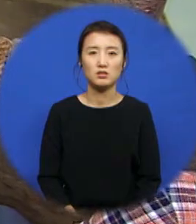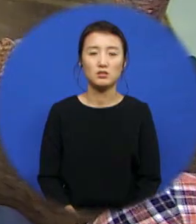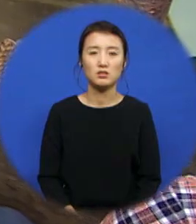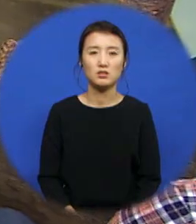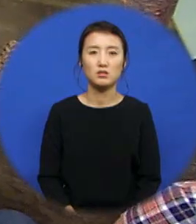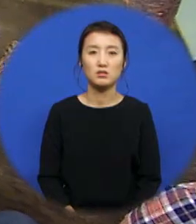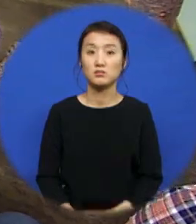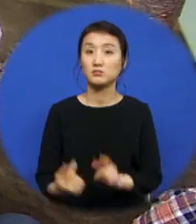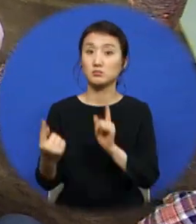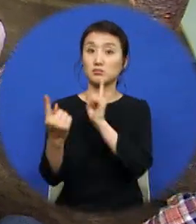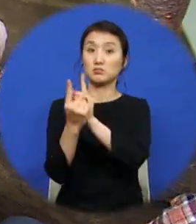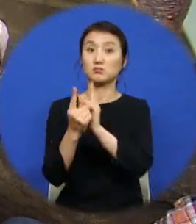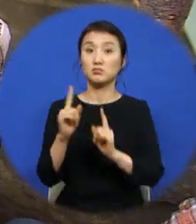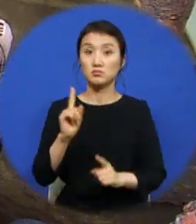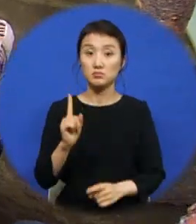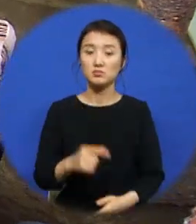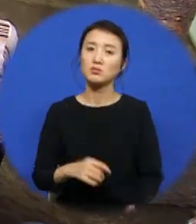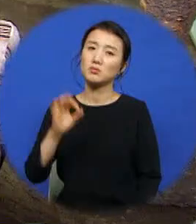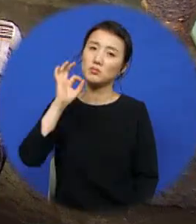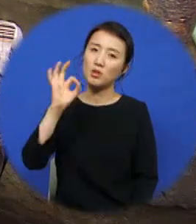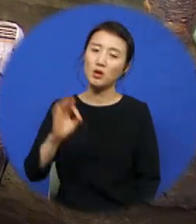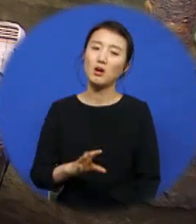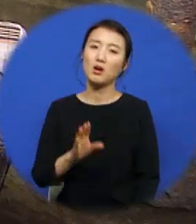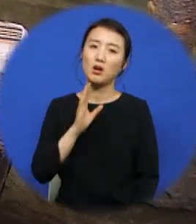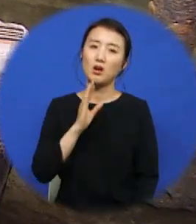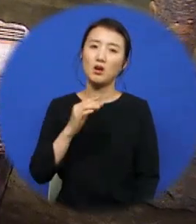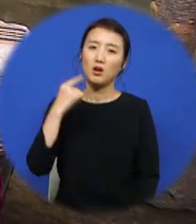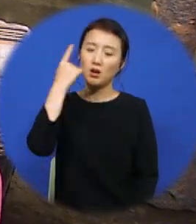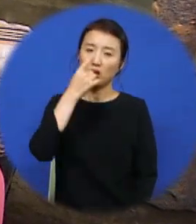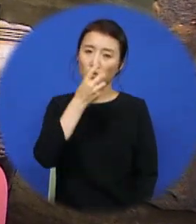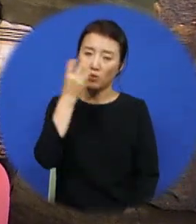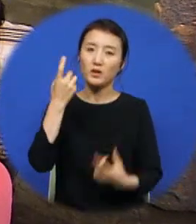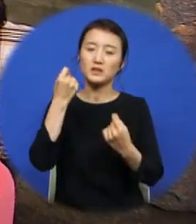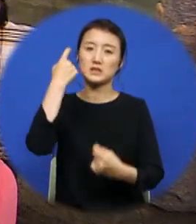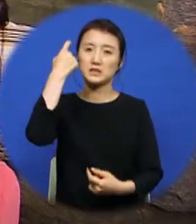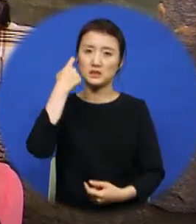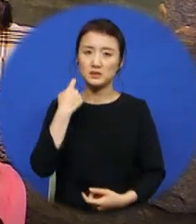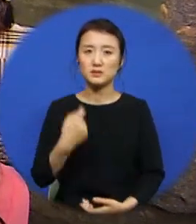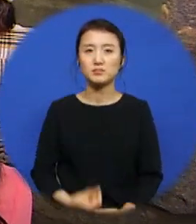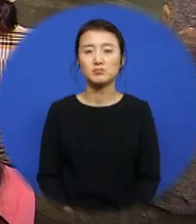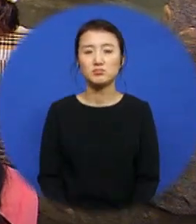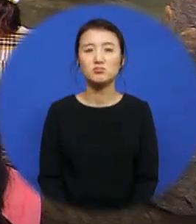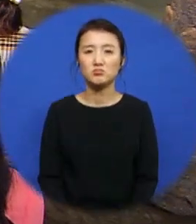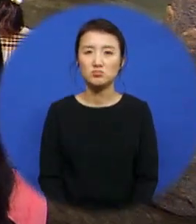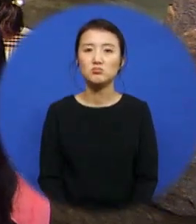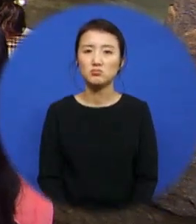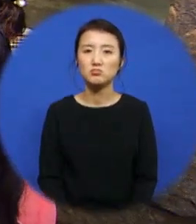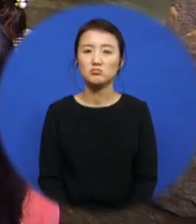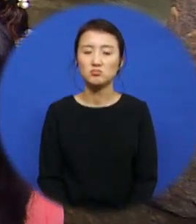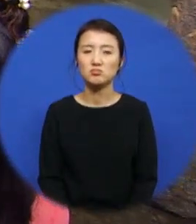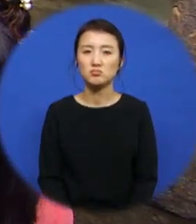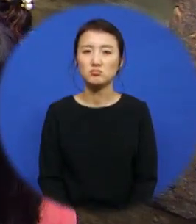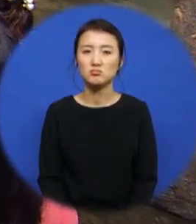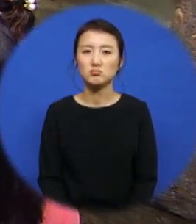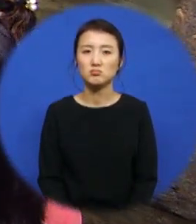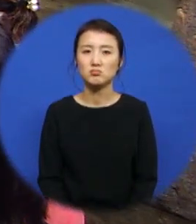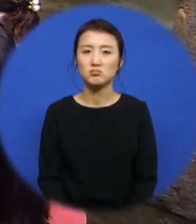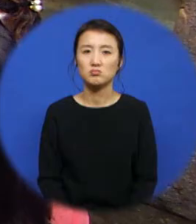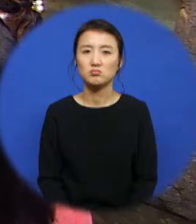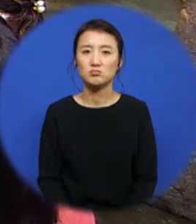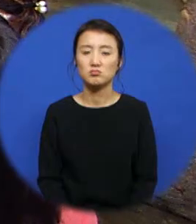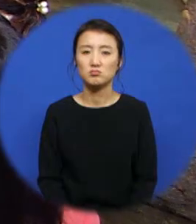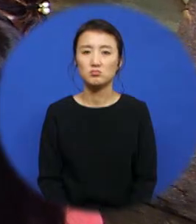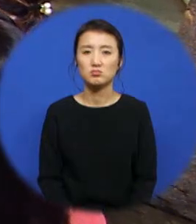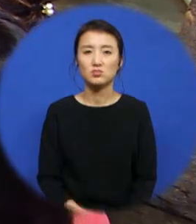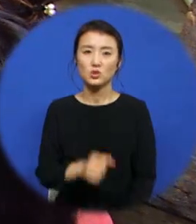박 만나면 4 정말 머리가 좀 좋게 생겼구나 그런 생각이 드는 거 있죠 여러분 좋은 거